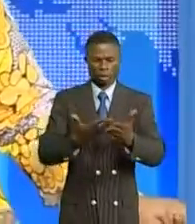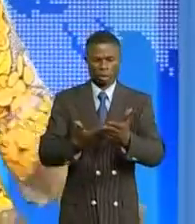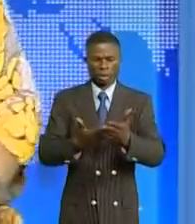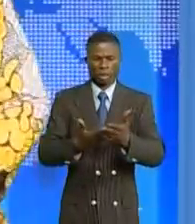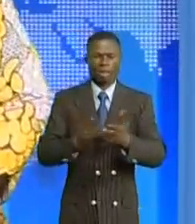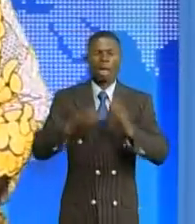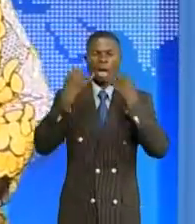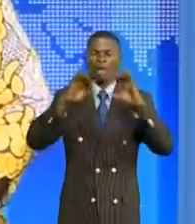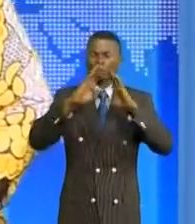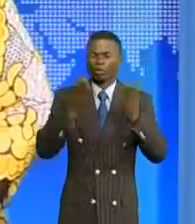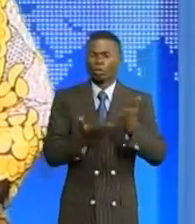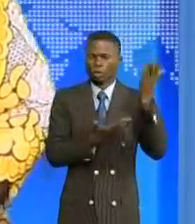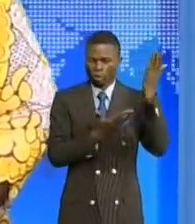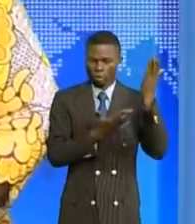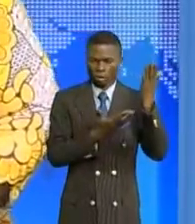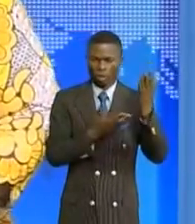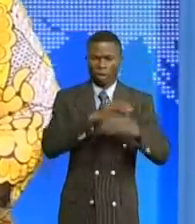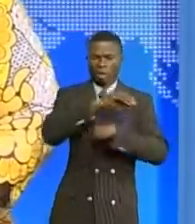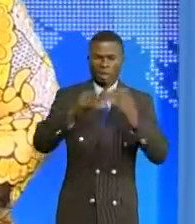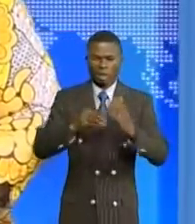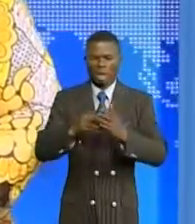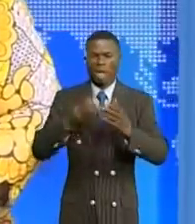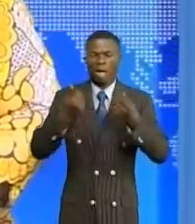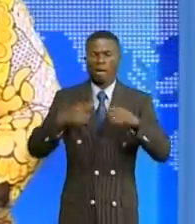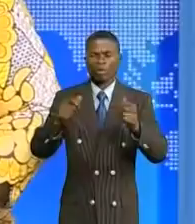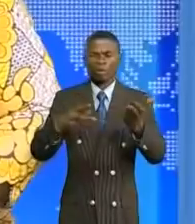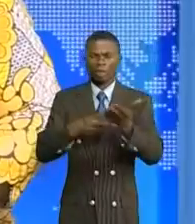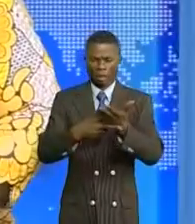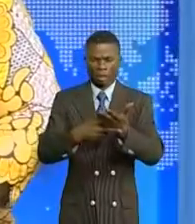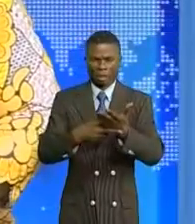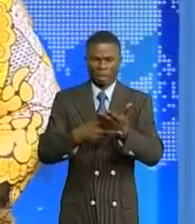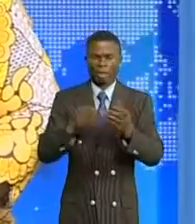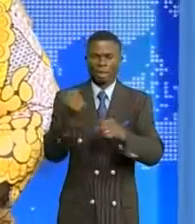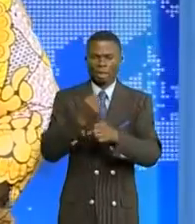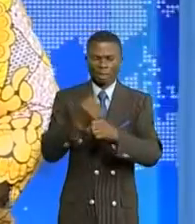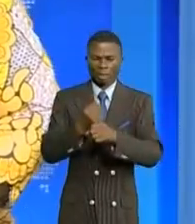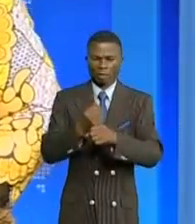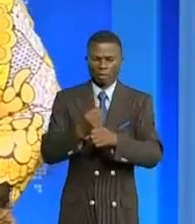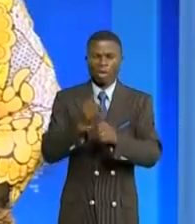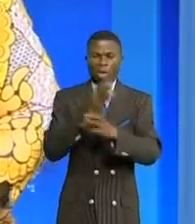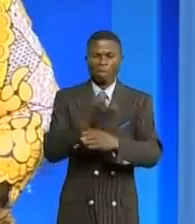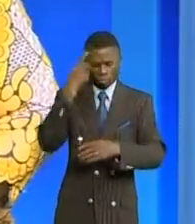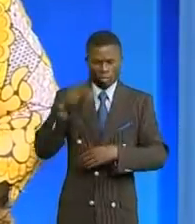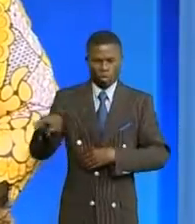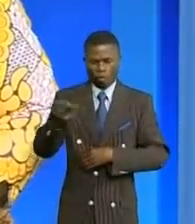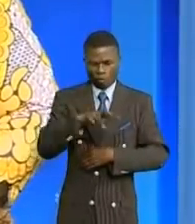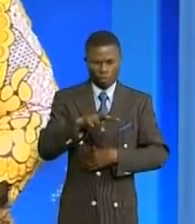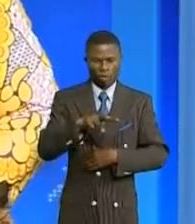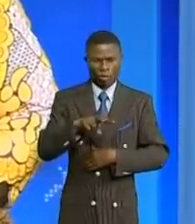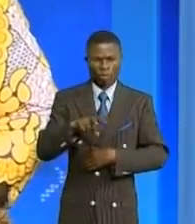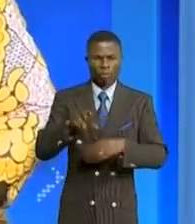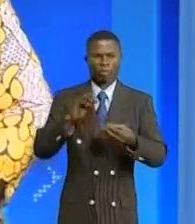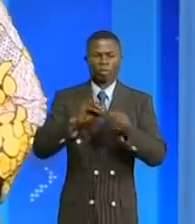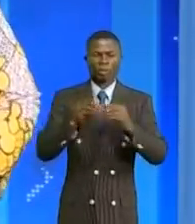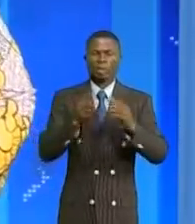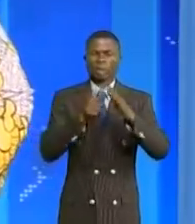informations utiles nos centres des ventes et services sont à la disposition de la clientèle ainsi que le call